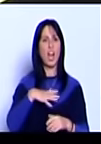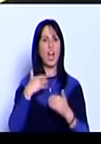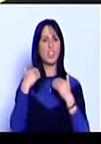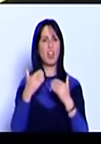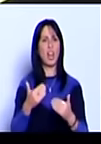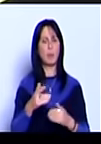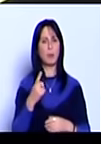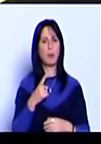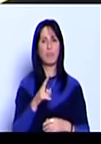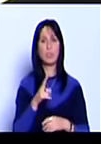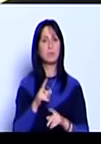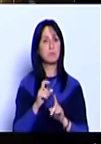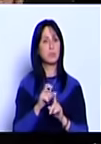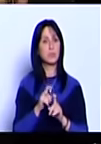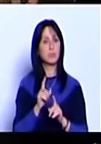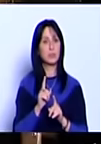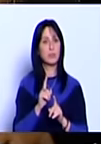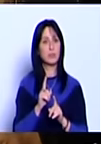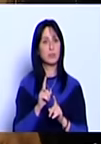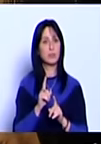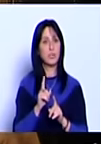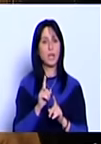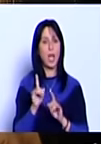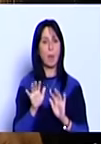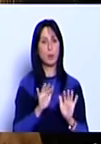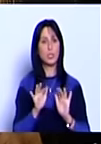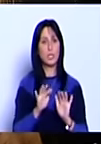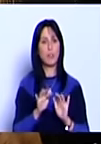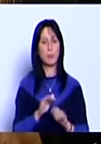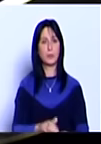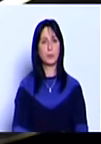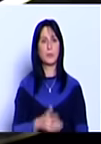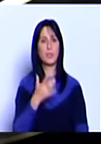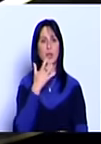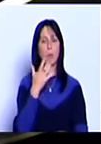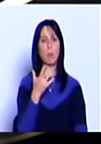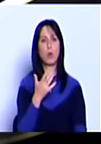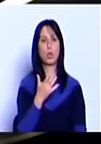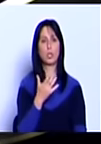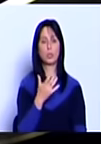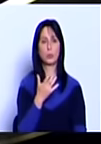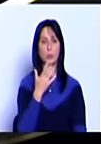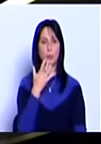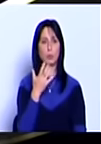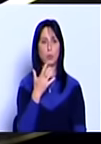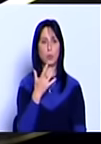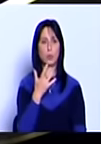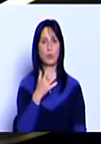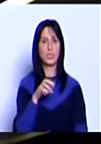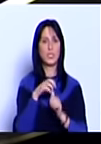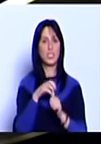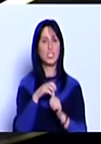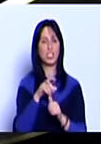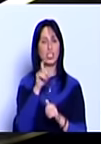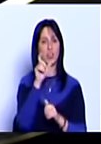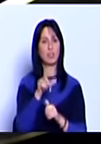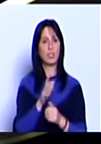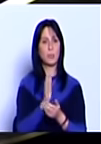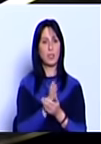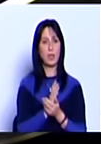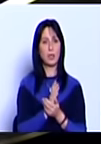პოლიტიკოსები მათ მოტივაციას თავი დავანებოთ იმ მომენტში რა ამოძრავებთ. ხო, პოლიტიკური და საჯარო ფიგურა თუ